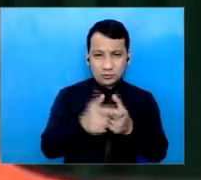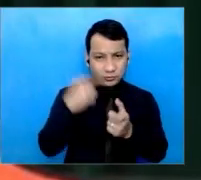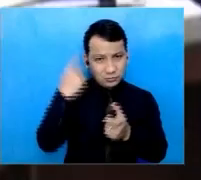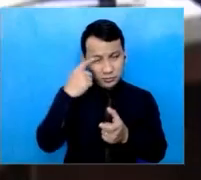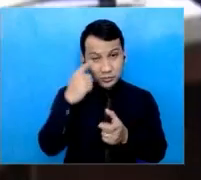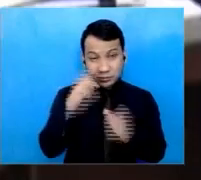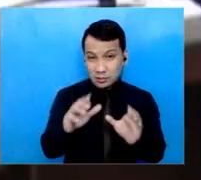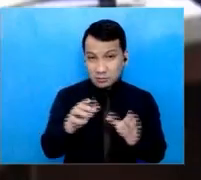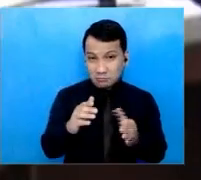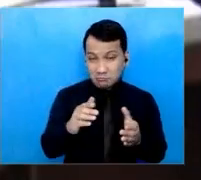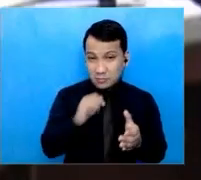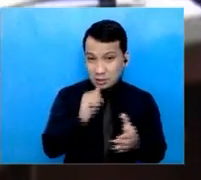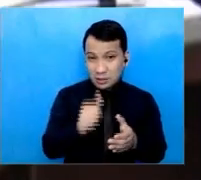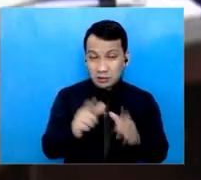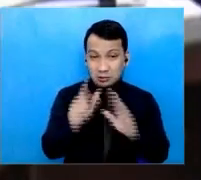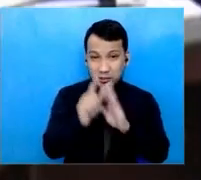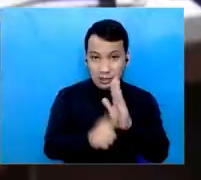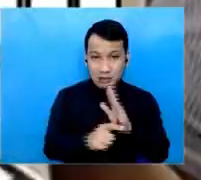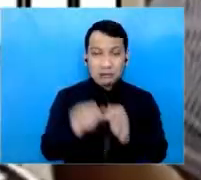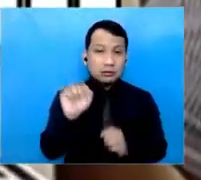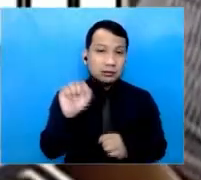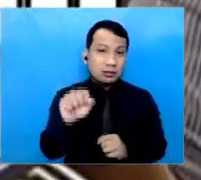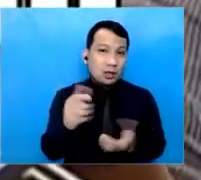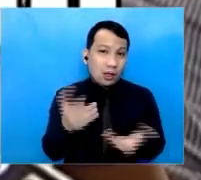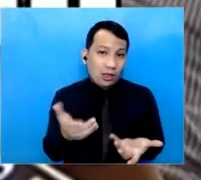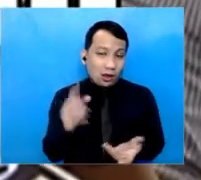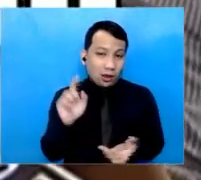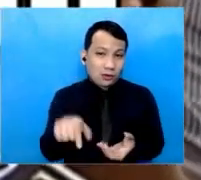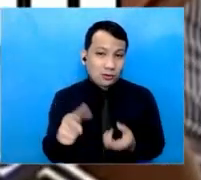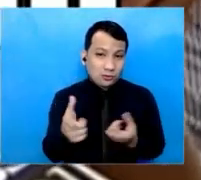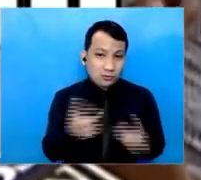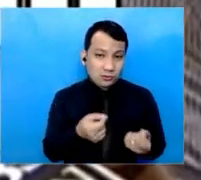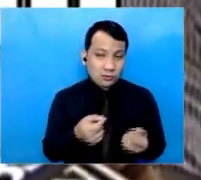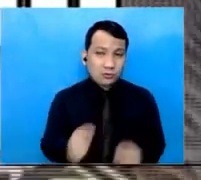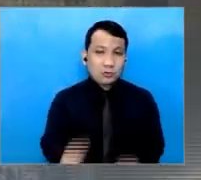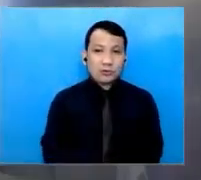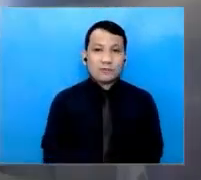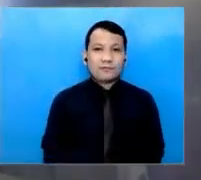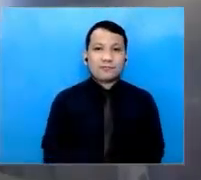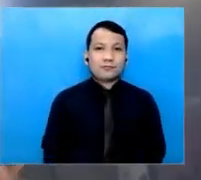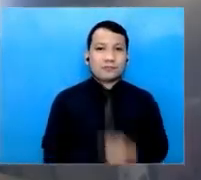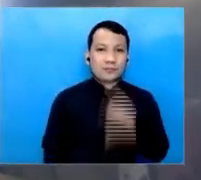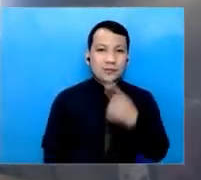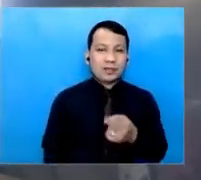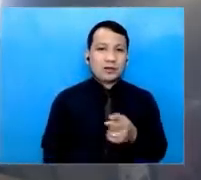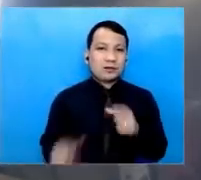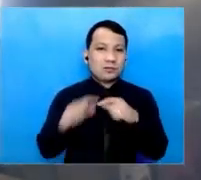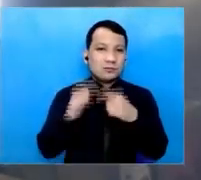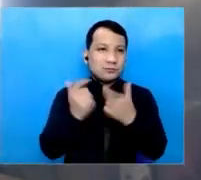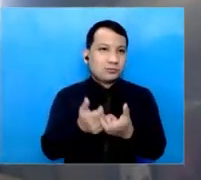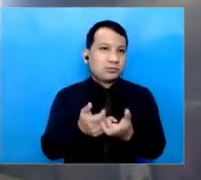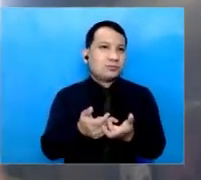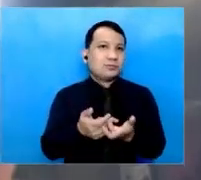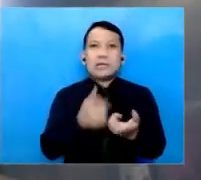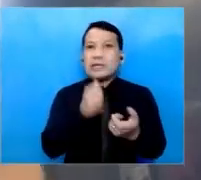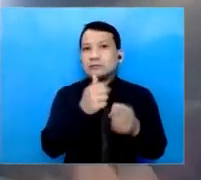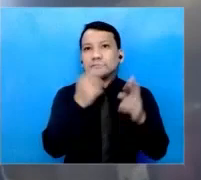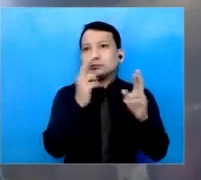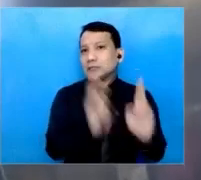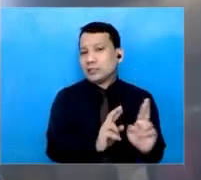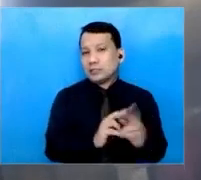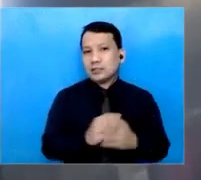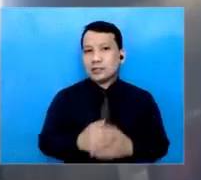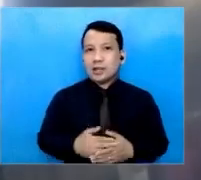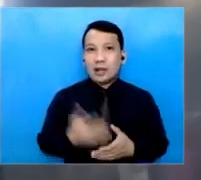legal ba? Oo. So ano magagawa mo? It makes a mockery of the party list. O diba? Ganda. The more the